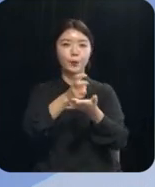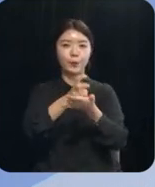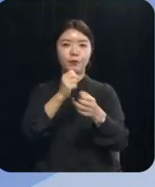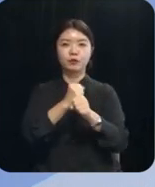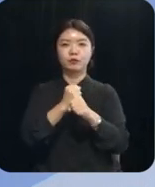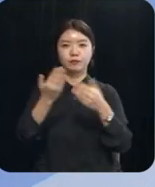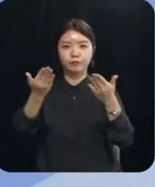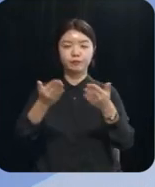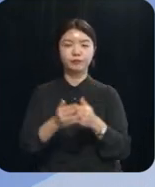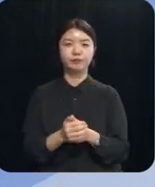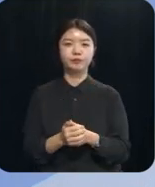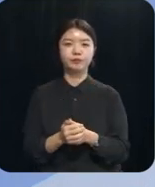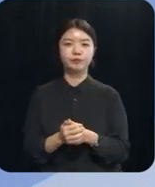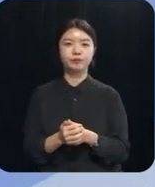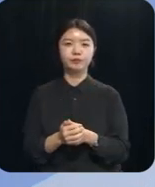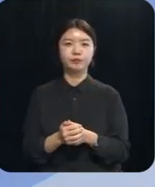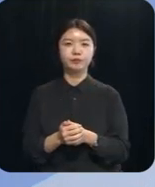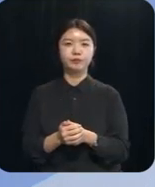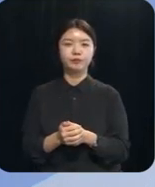만들겠습니다.